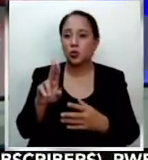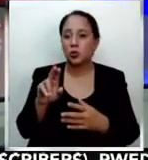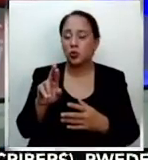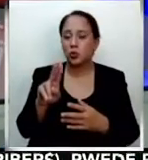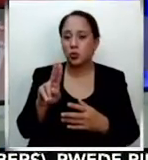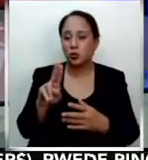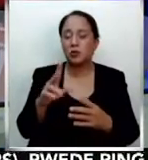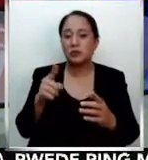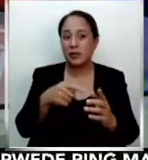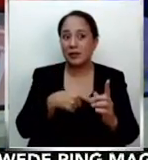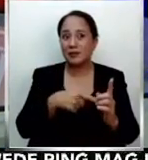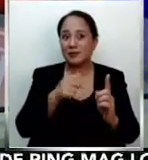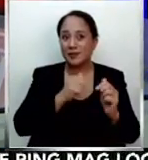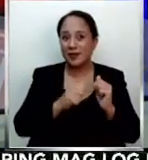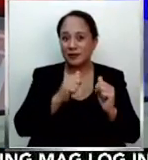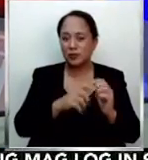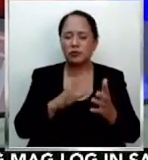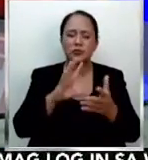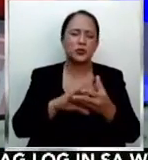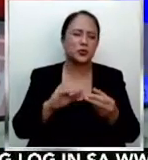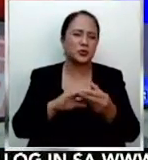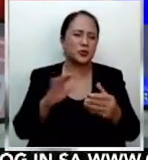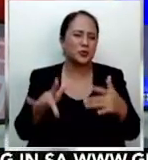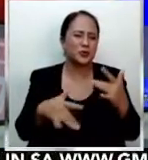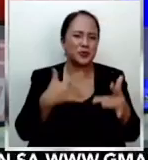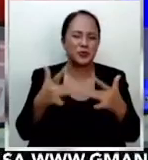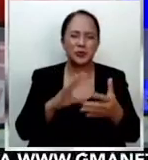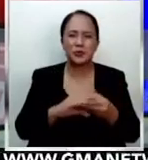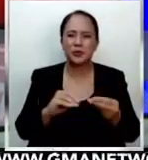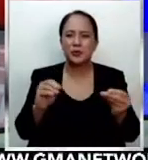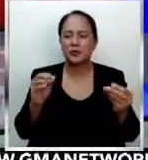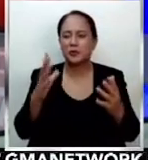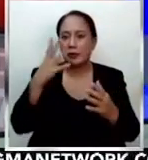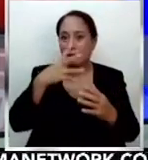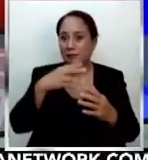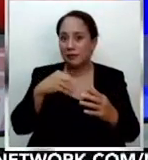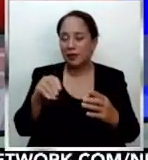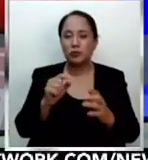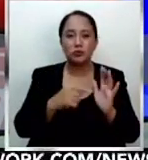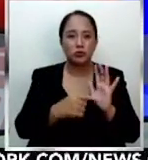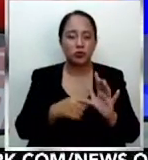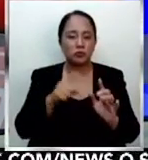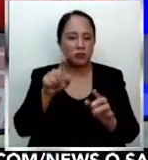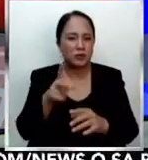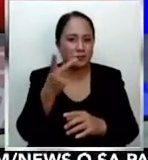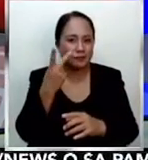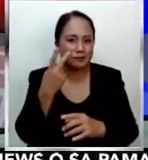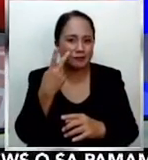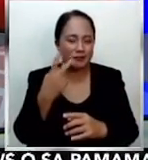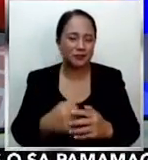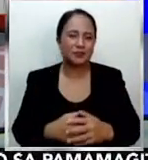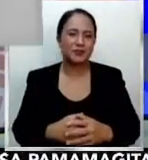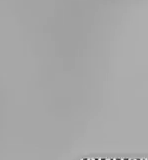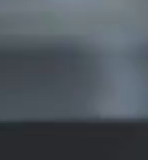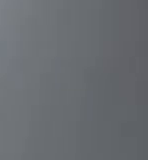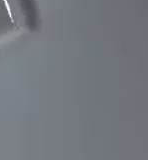ikunento ang kanilang mga pinagdaanan para mapaganda ang seri na dapat daw abangan. Yan ang chika ni Lars